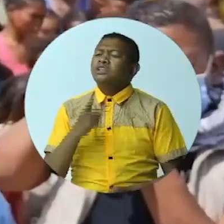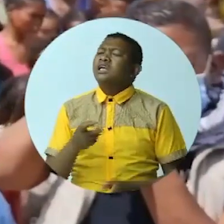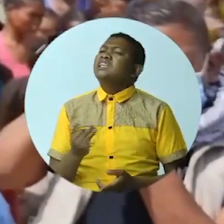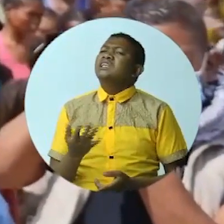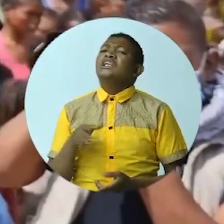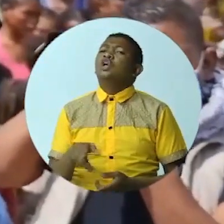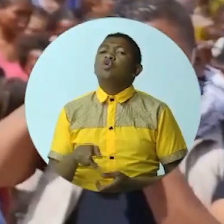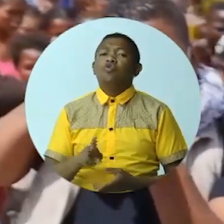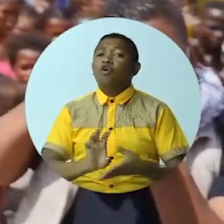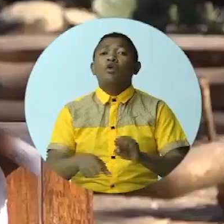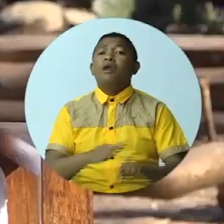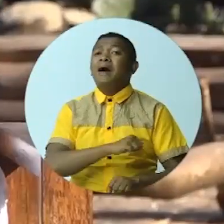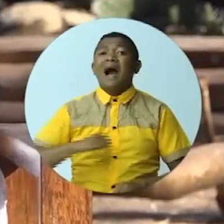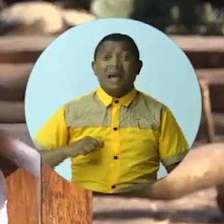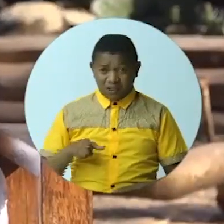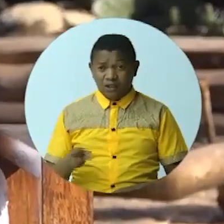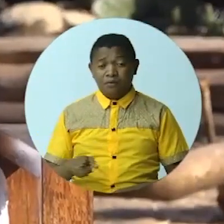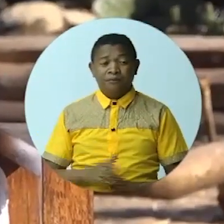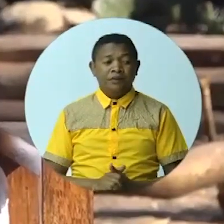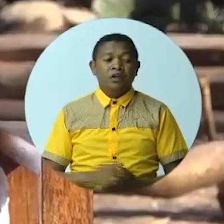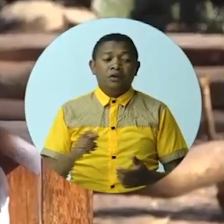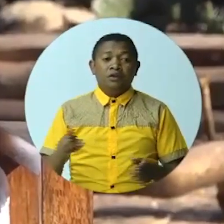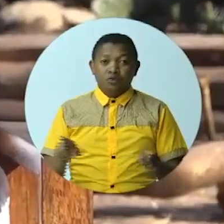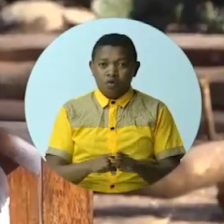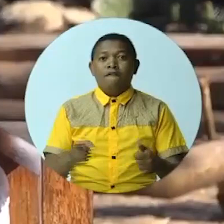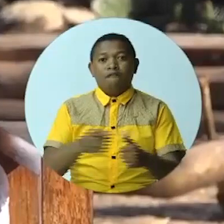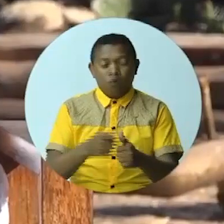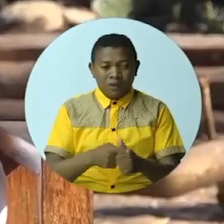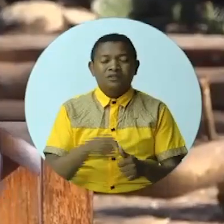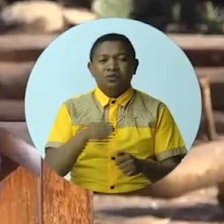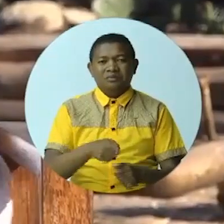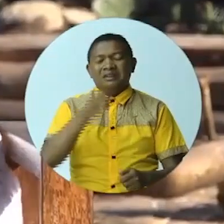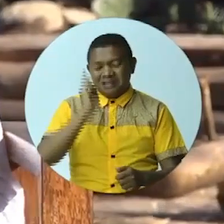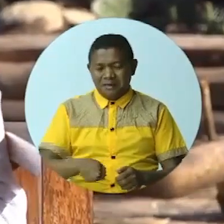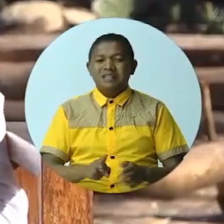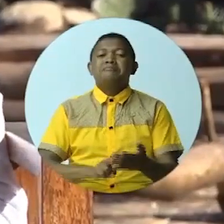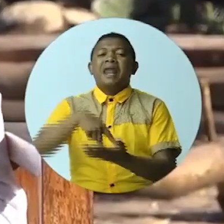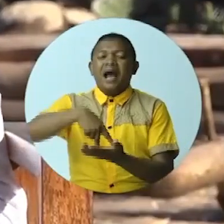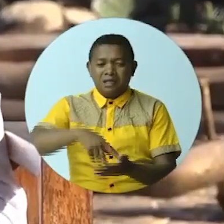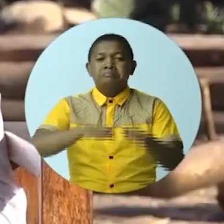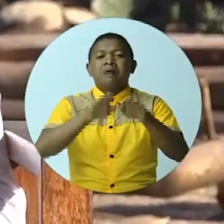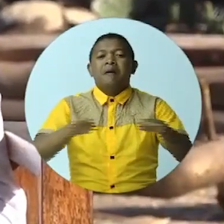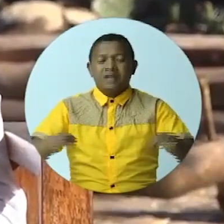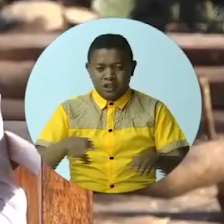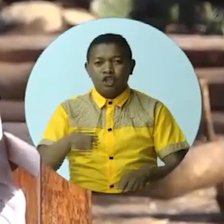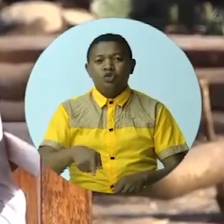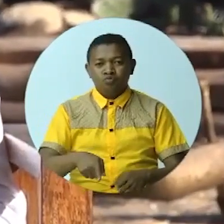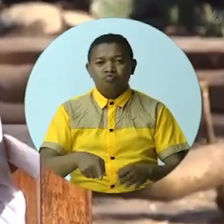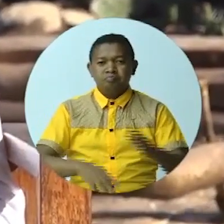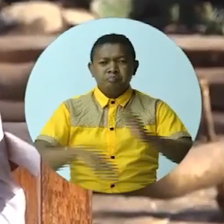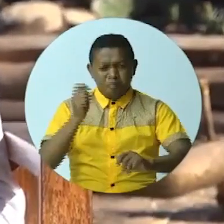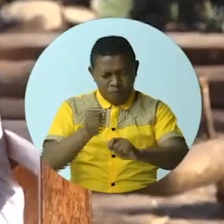zany dia ny fametrahana fodilavitra samaro eto zany dia milaza mihitsy amin'nyvahoaka aty